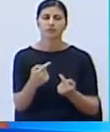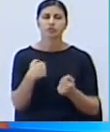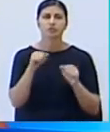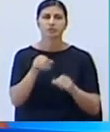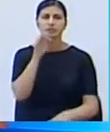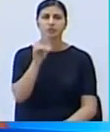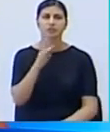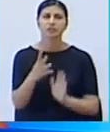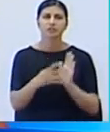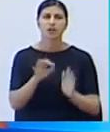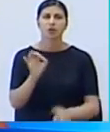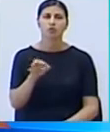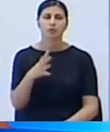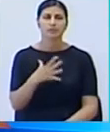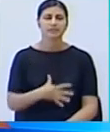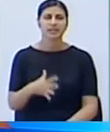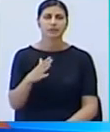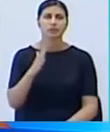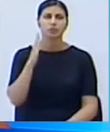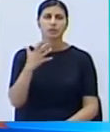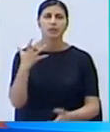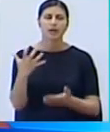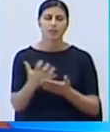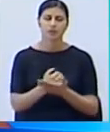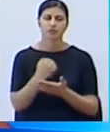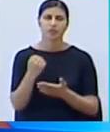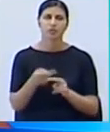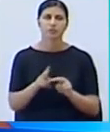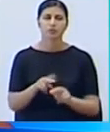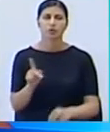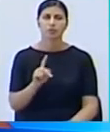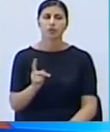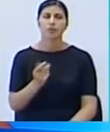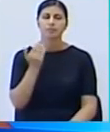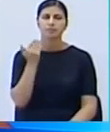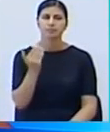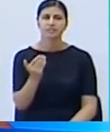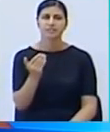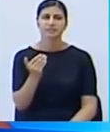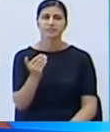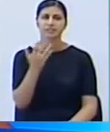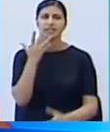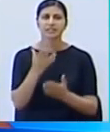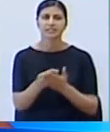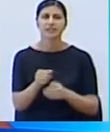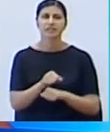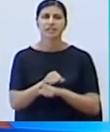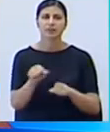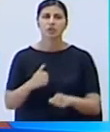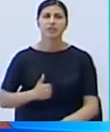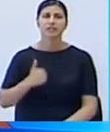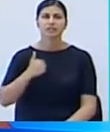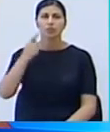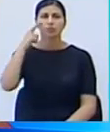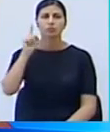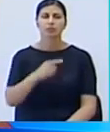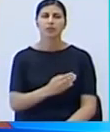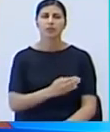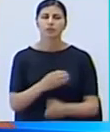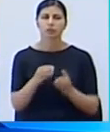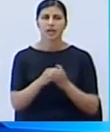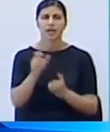თქვა რომ 9 ოქტომბერს საქართველოს იქნება გამარჯვებული იმიტომ რომ მისთვის თავდადებული ღირსეული მცოდნე პატრიოტი